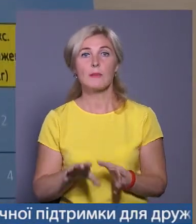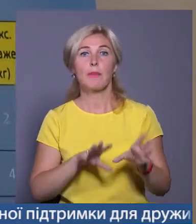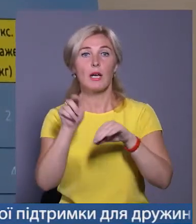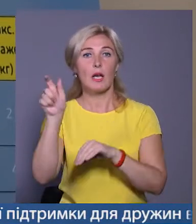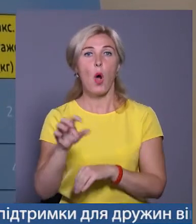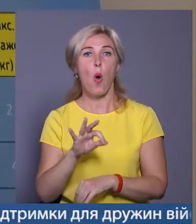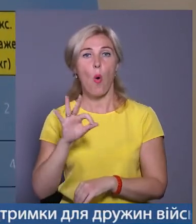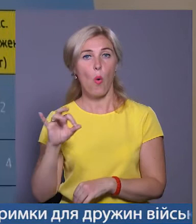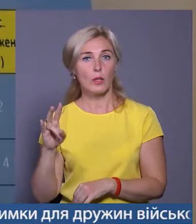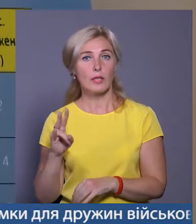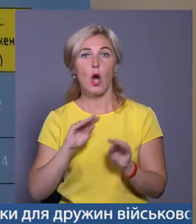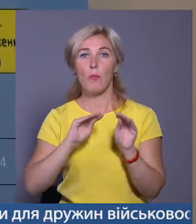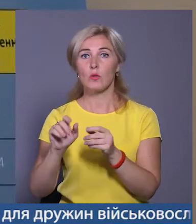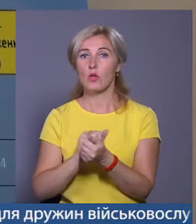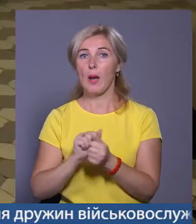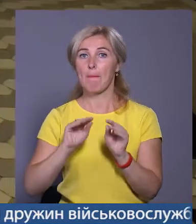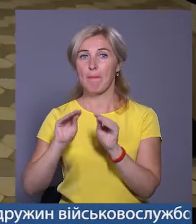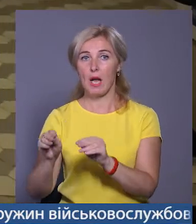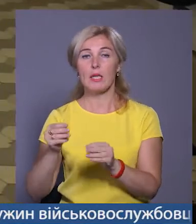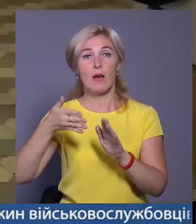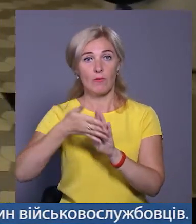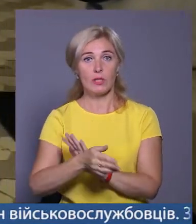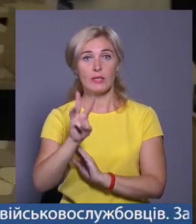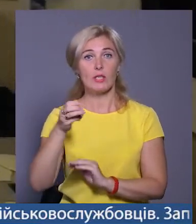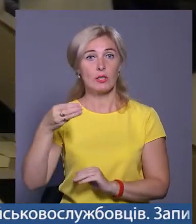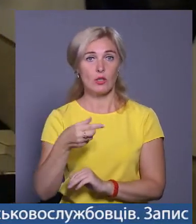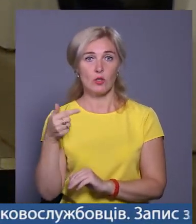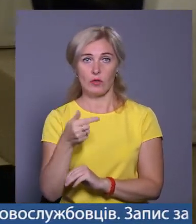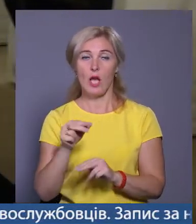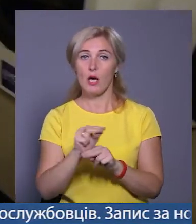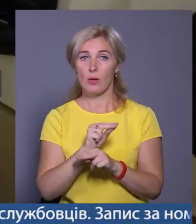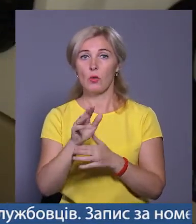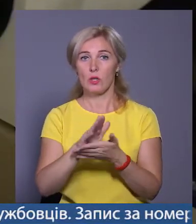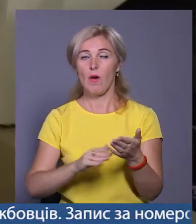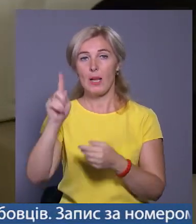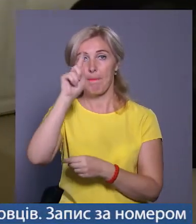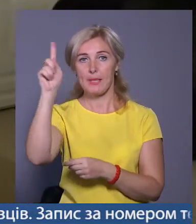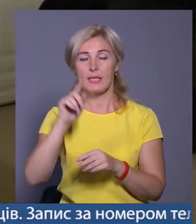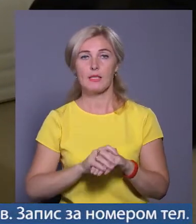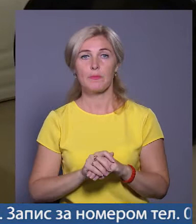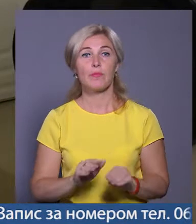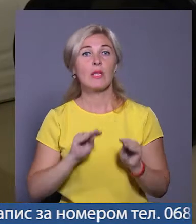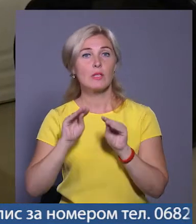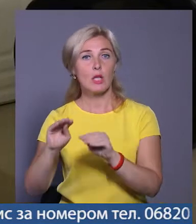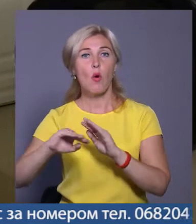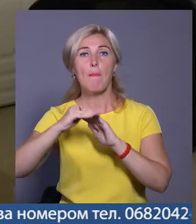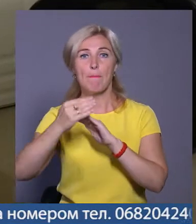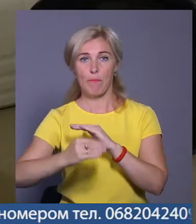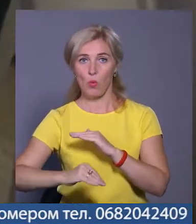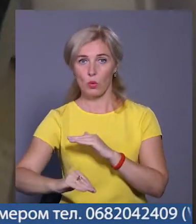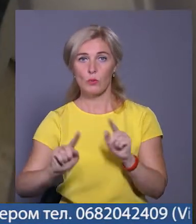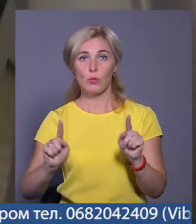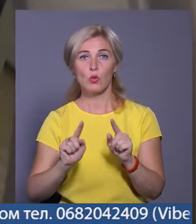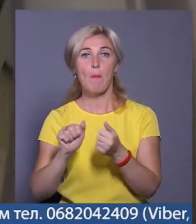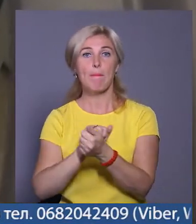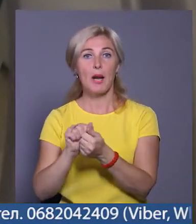на облаштування пральні витратила 300 тисяч гривень. Ремонтні роботи тривали місяць. Встановлені подіуми, щоб